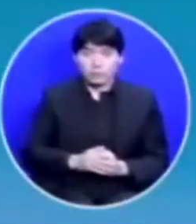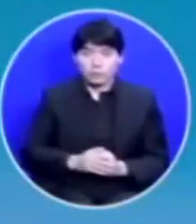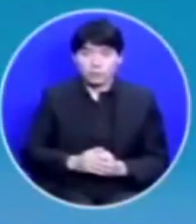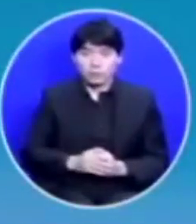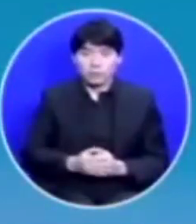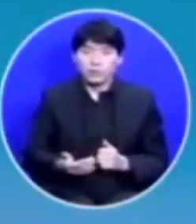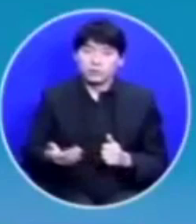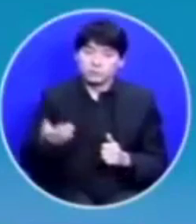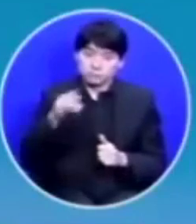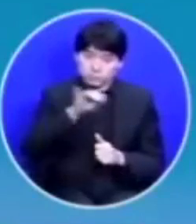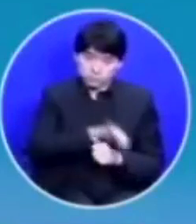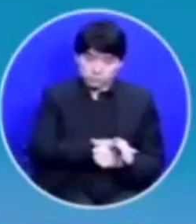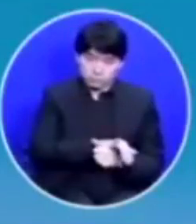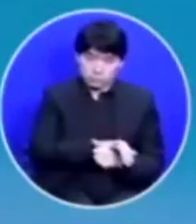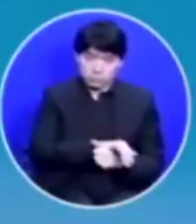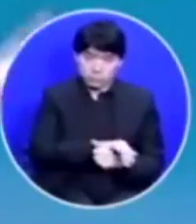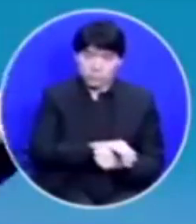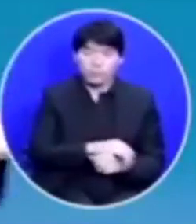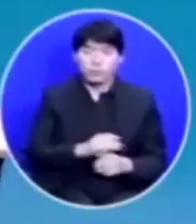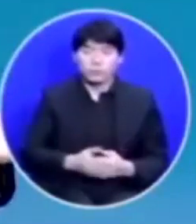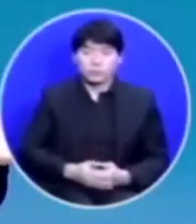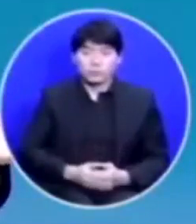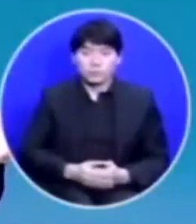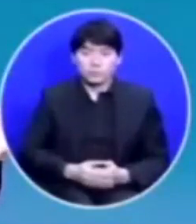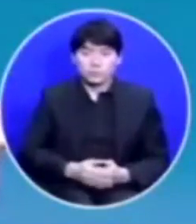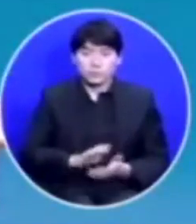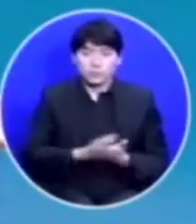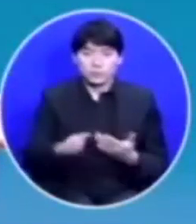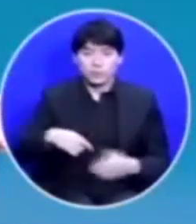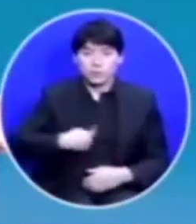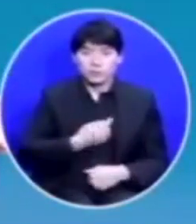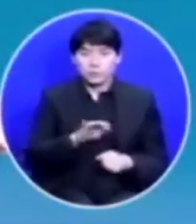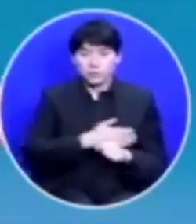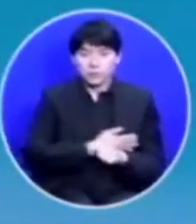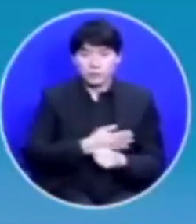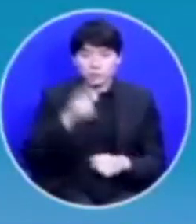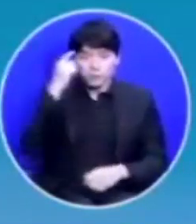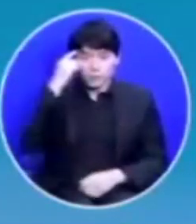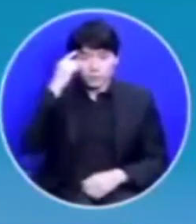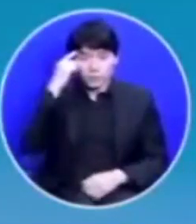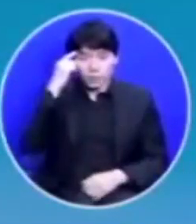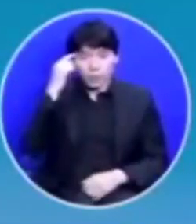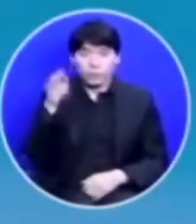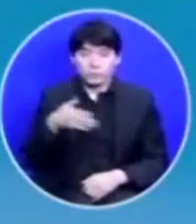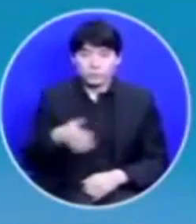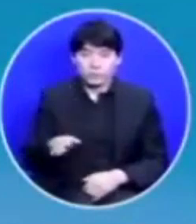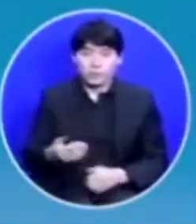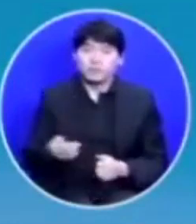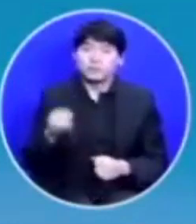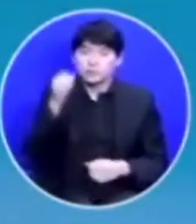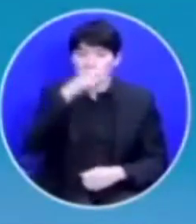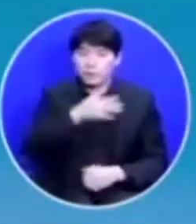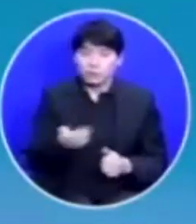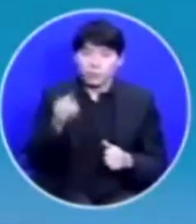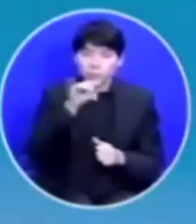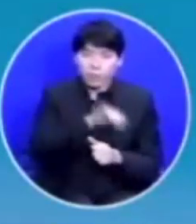엄마 아빠도 자기가 잘못했다는 생각이 없습니다 합리와 하게 돼요